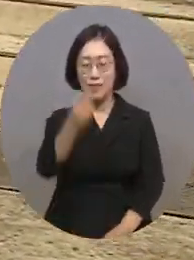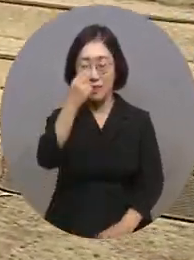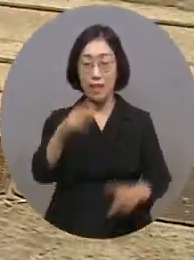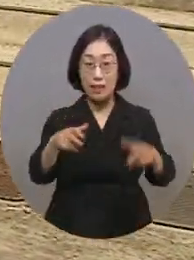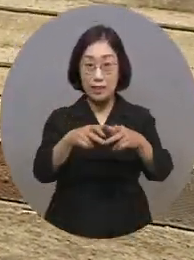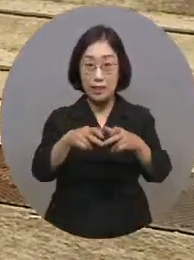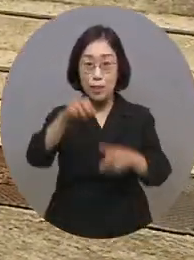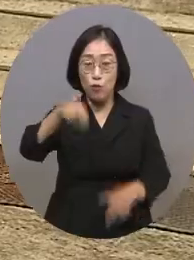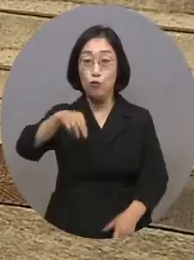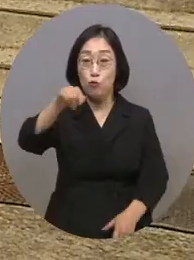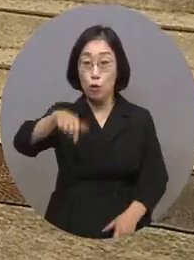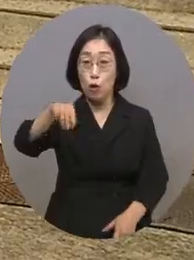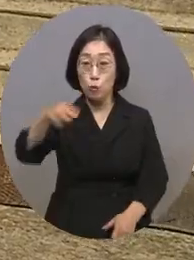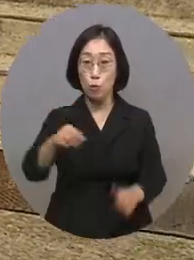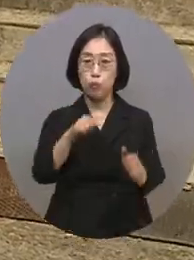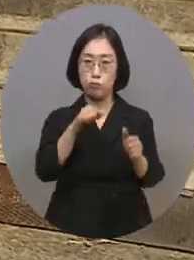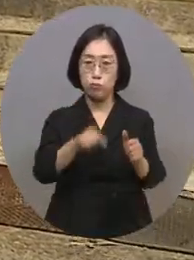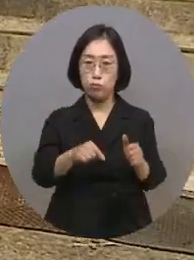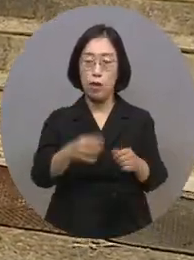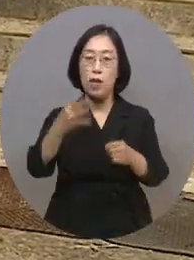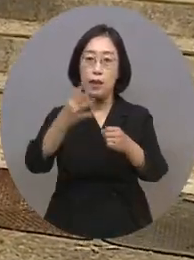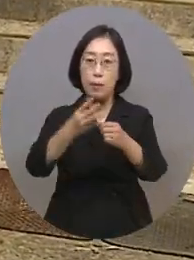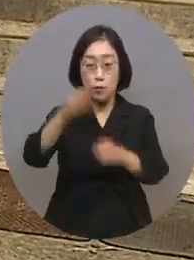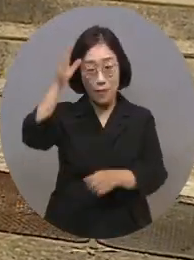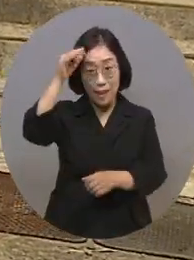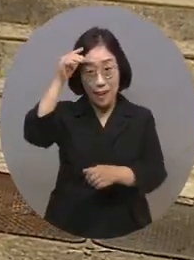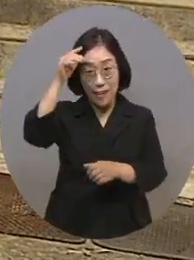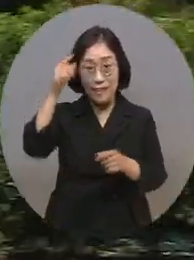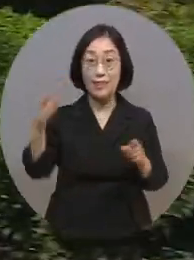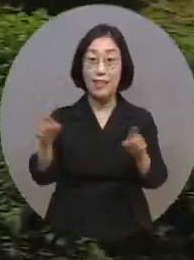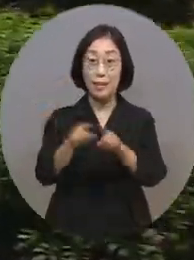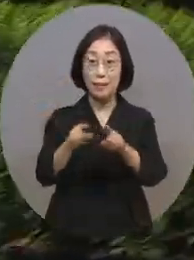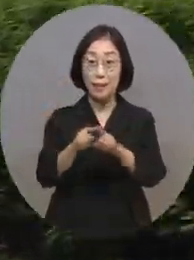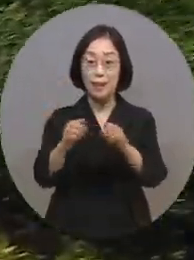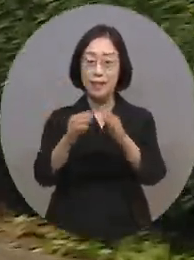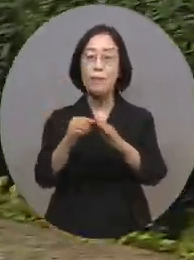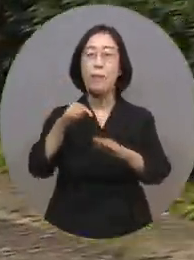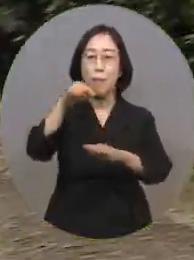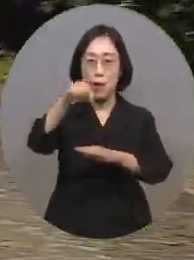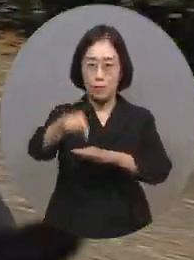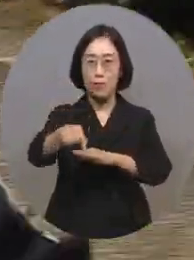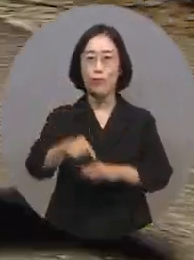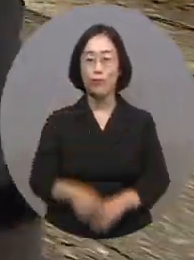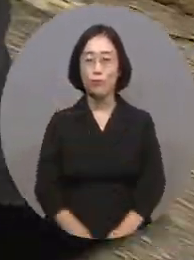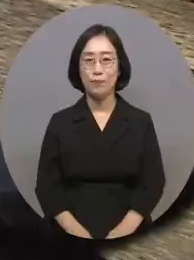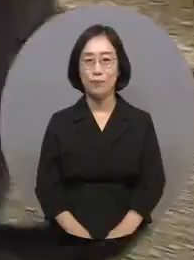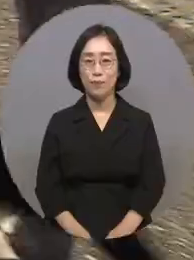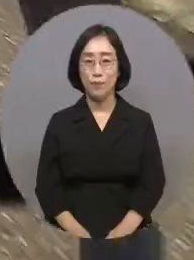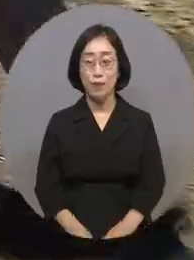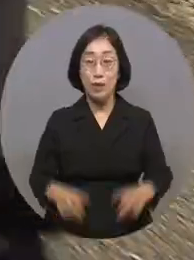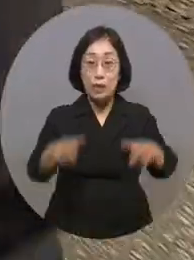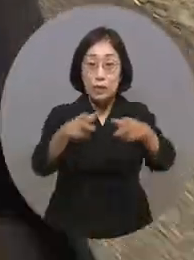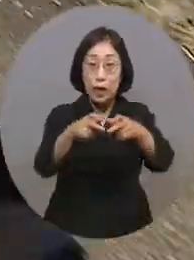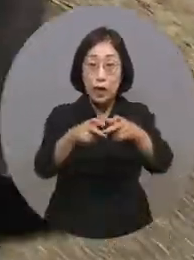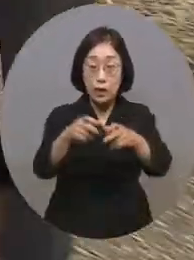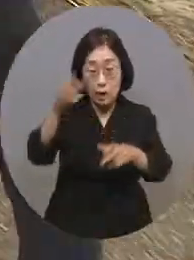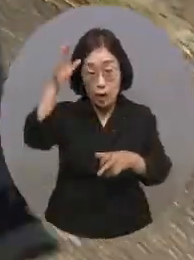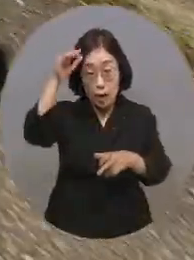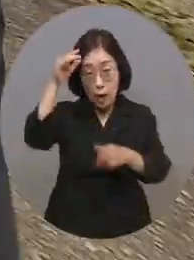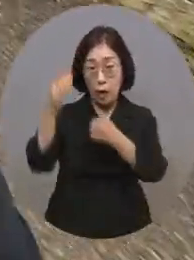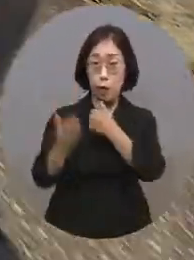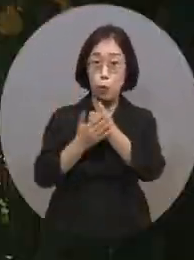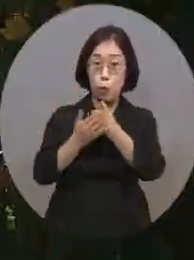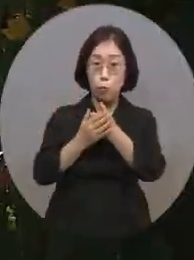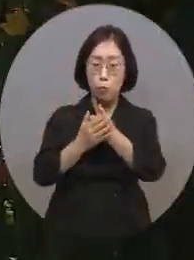시각장애인 유석종 씨는 네 번째 안내견 해다리와 집 밖을 나섭니다. 장애인에게 안내견은 일상에서